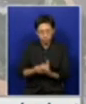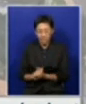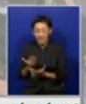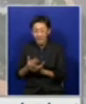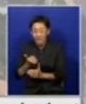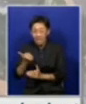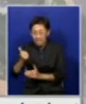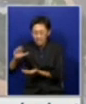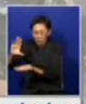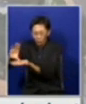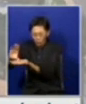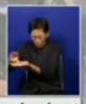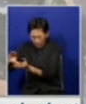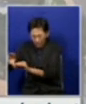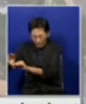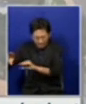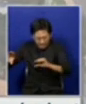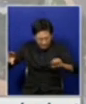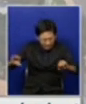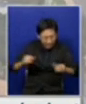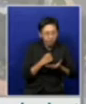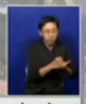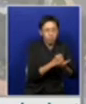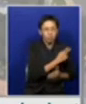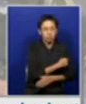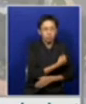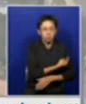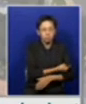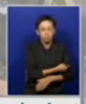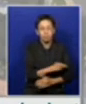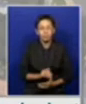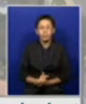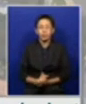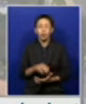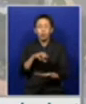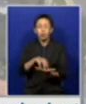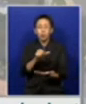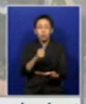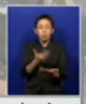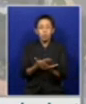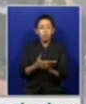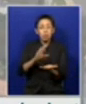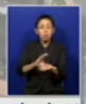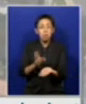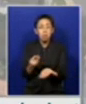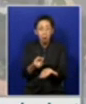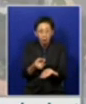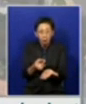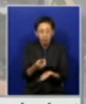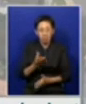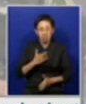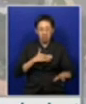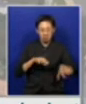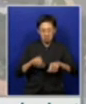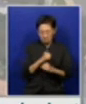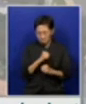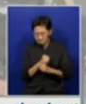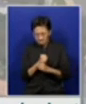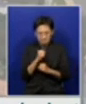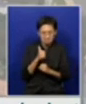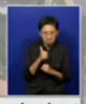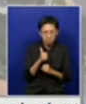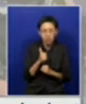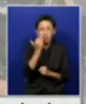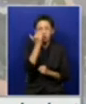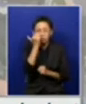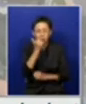เพิ่มงบด้านสาธารณสุขนะครับแต่โชคดีนะครับถึงแม้เราใช้งบน้อยแต่เรามีประสิทธิภาพสูงด้วยระบบ